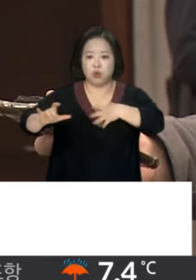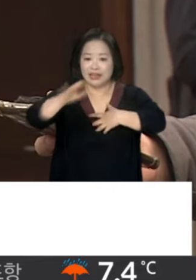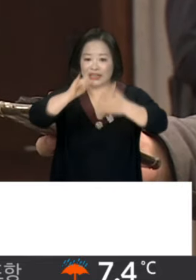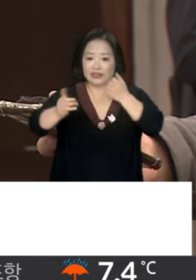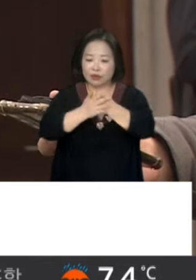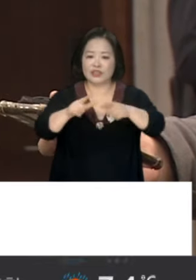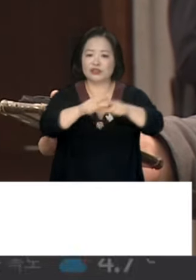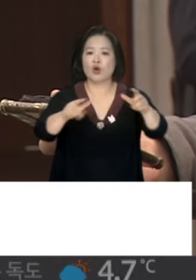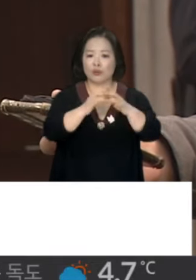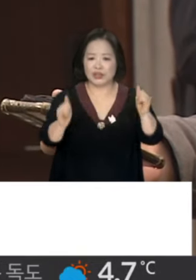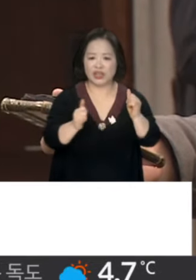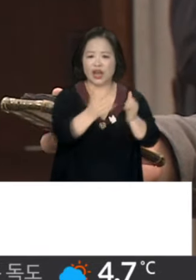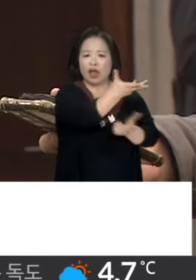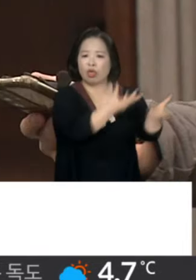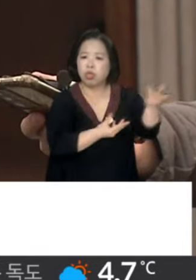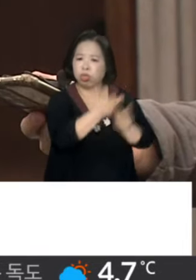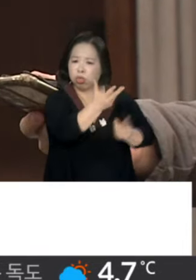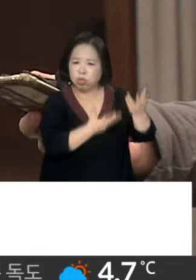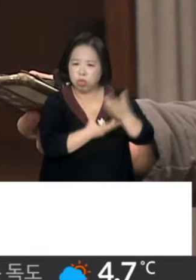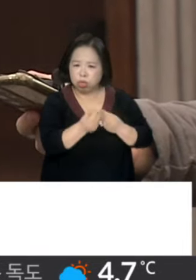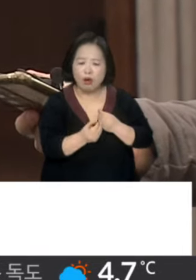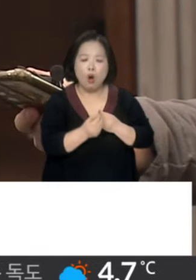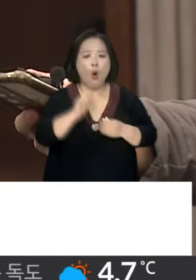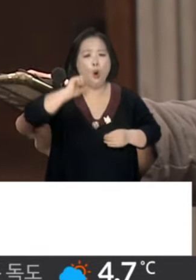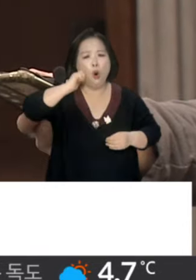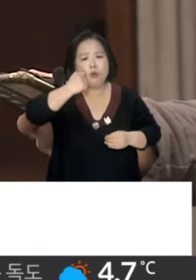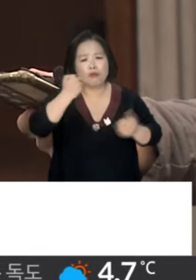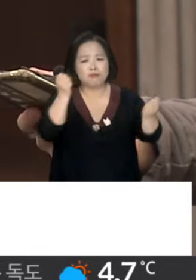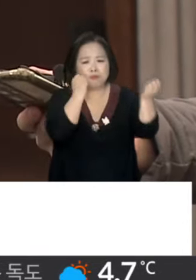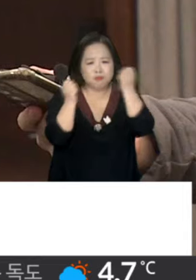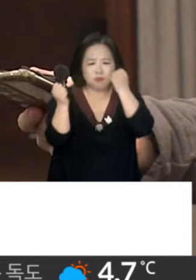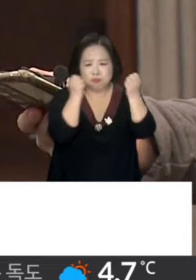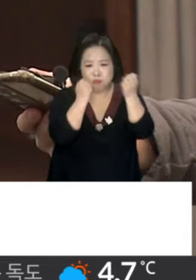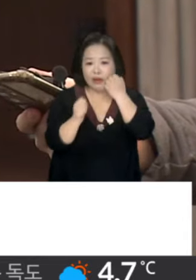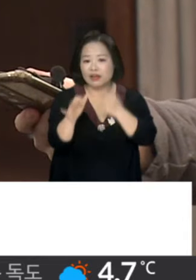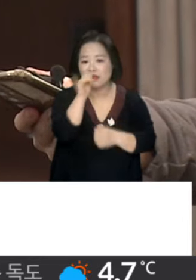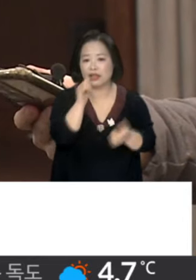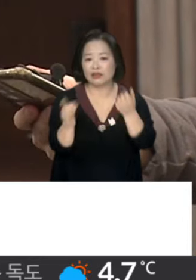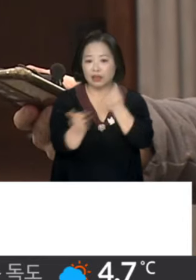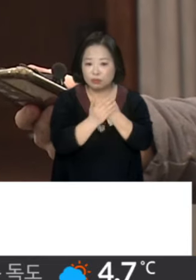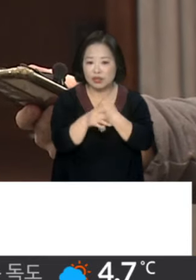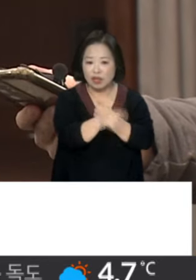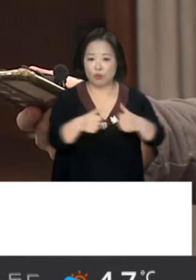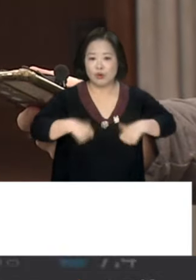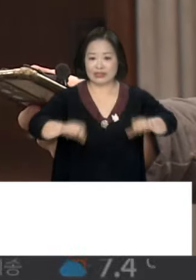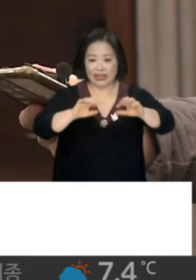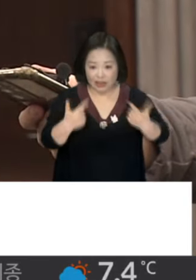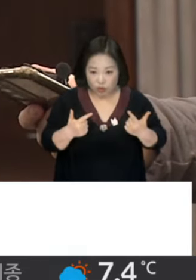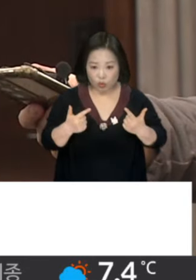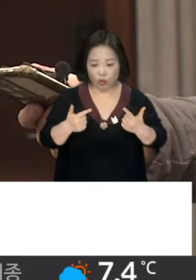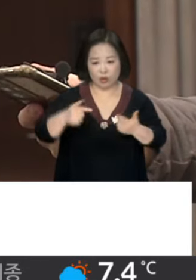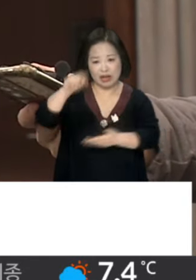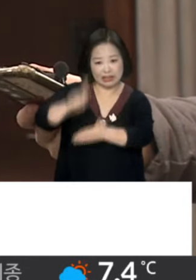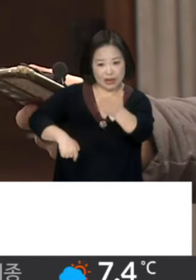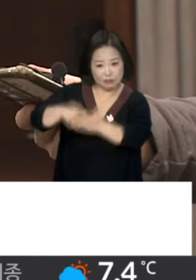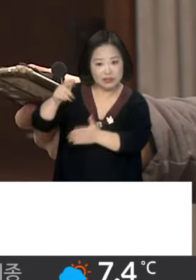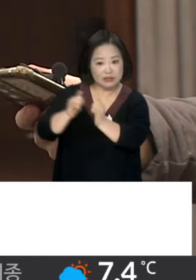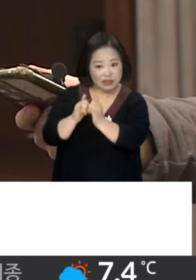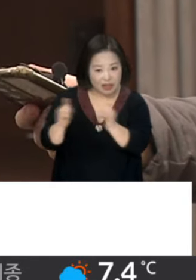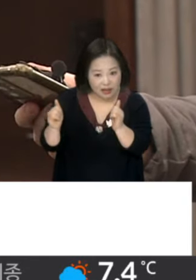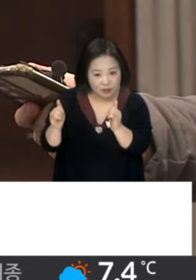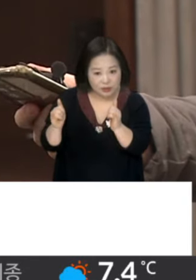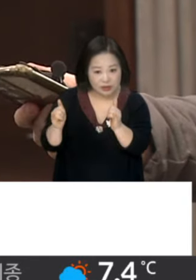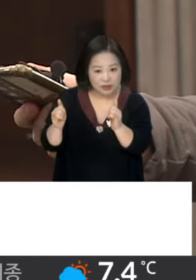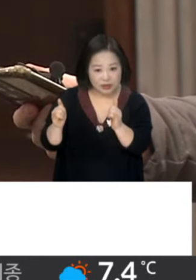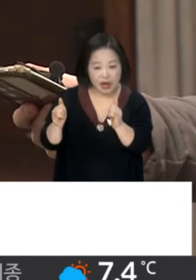서민계층들이 진짜 어려움을 많이 겪었고 포기하라고 열심히 갚은 분들한테 대해서는 빨리 정상적인